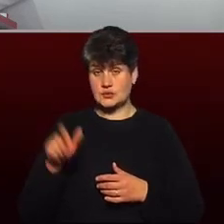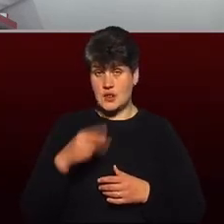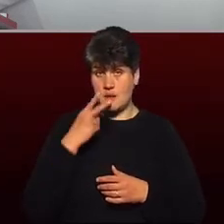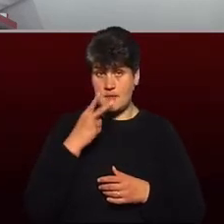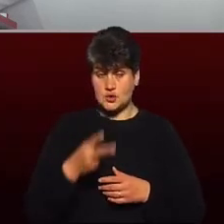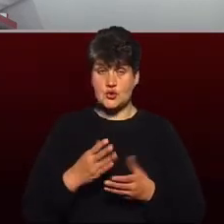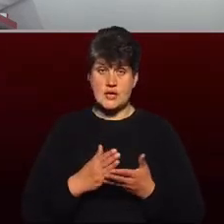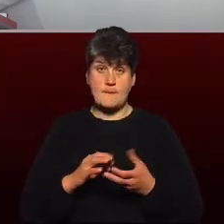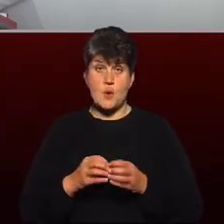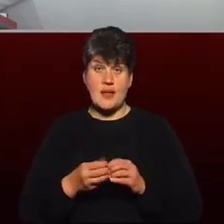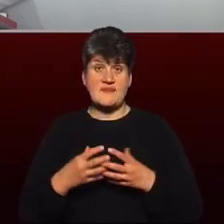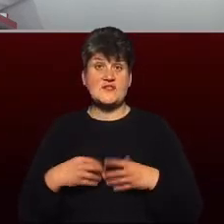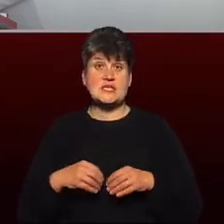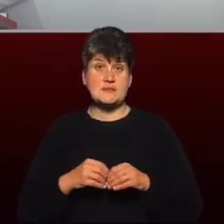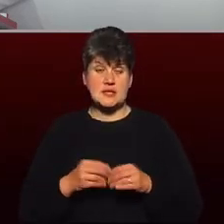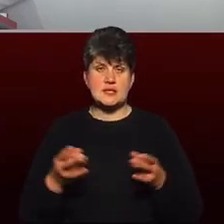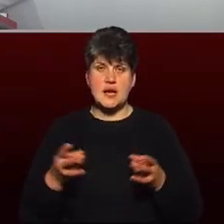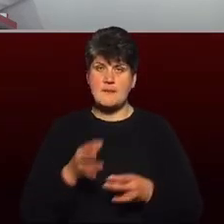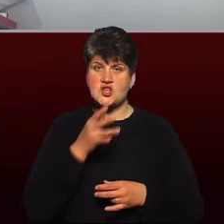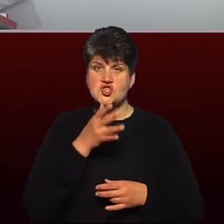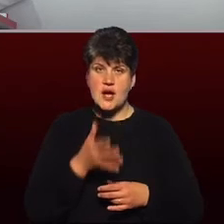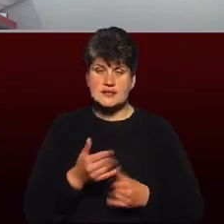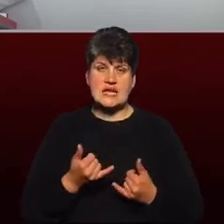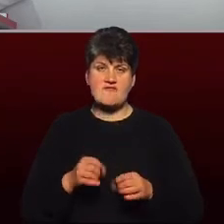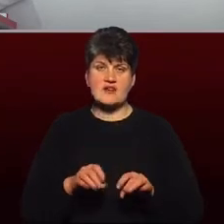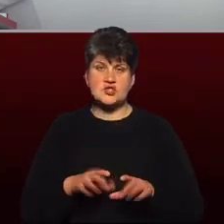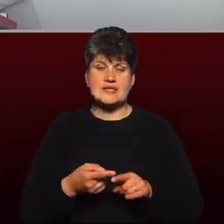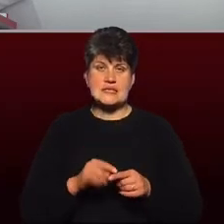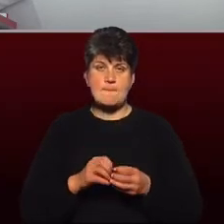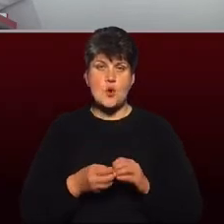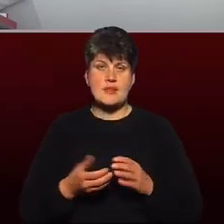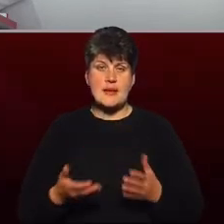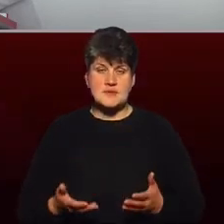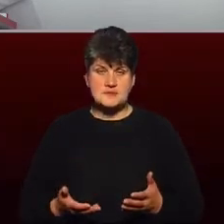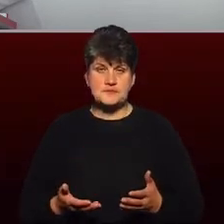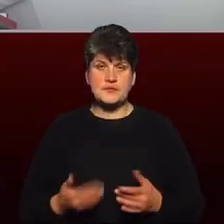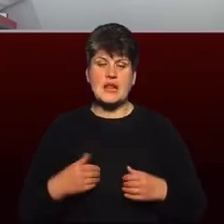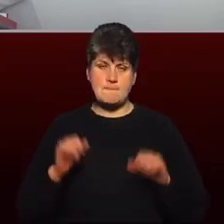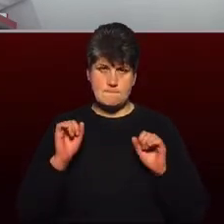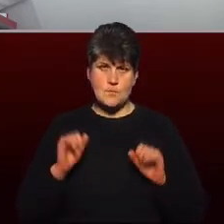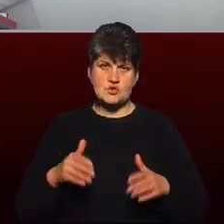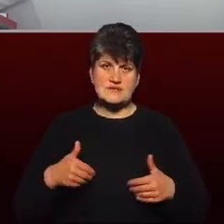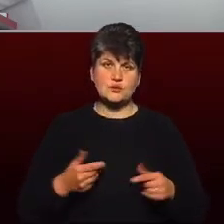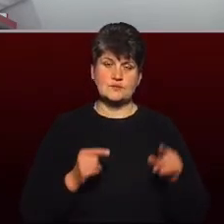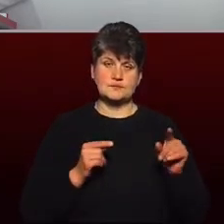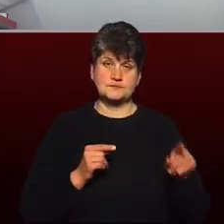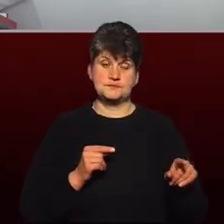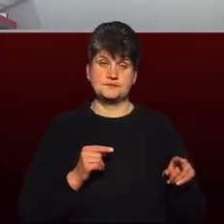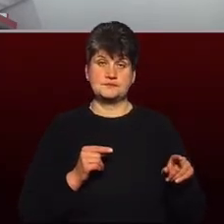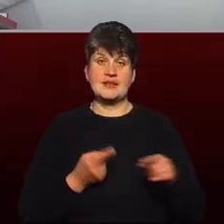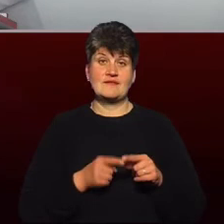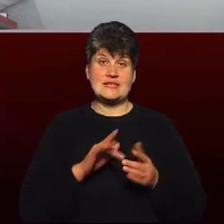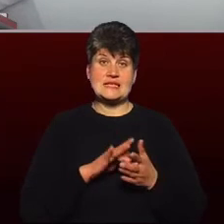в сім'ї, їй треба час для вирішення цієї проблеми, вона може звернутися в цей центр